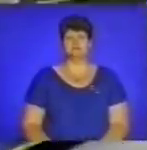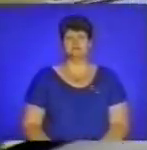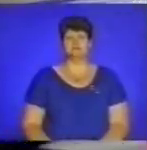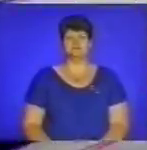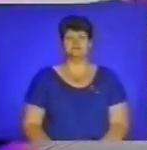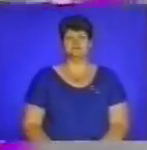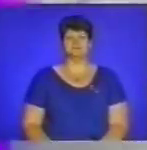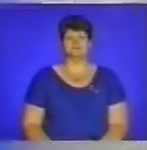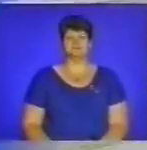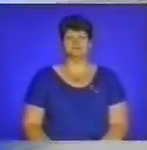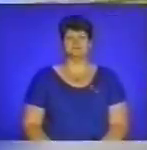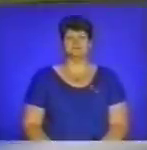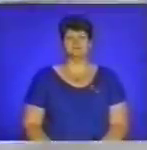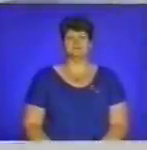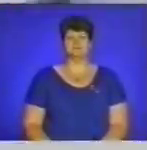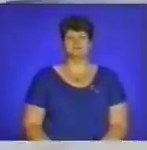Музика